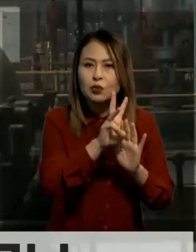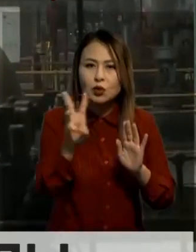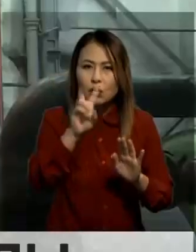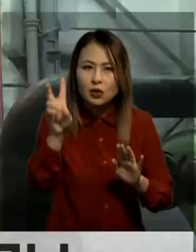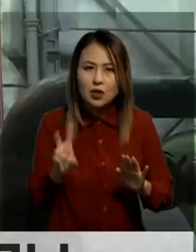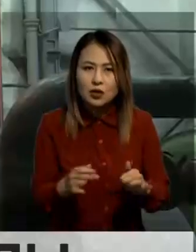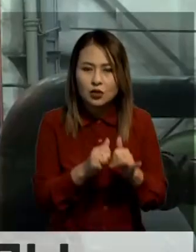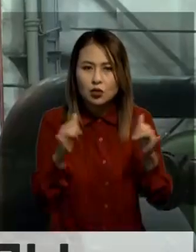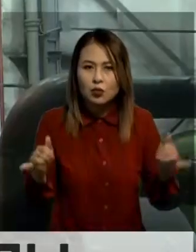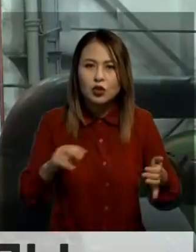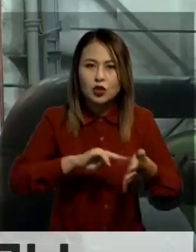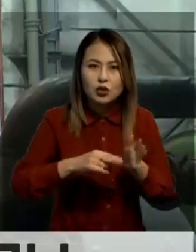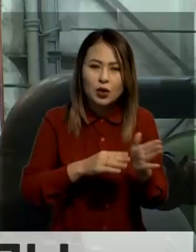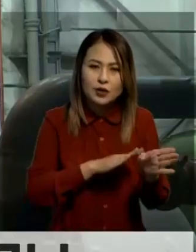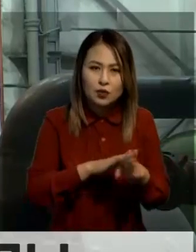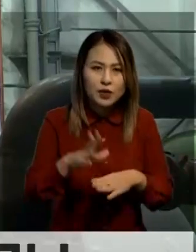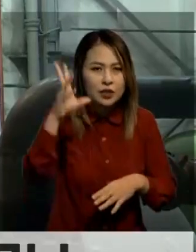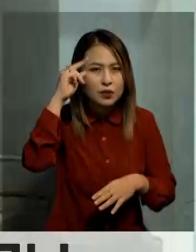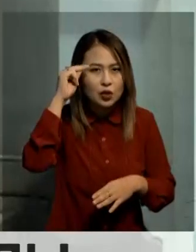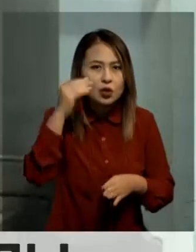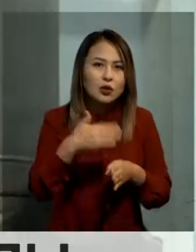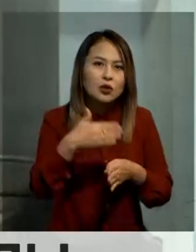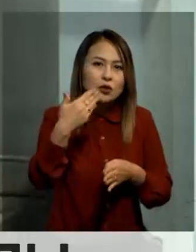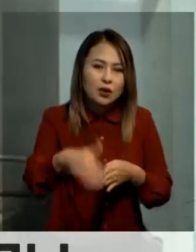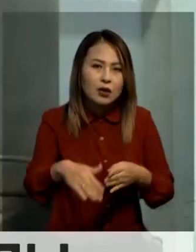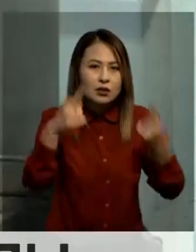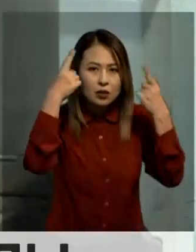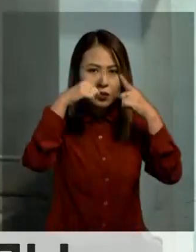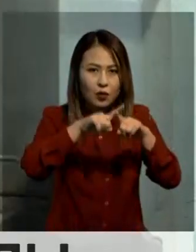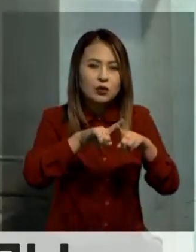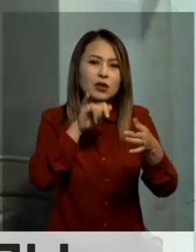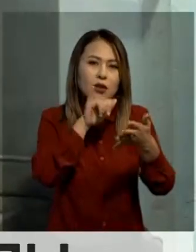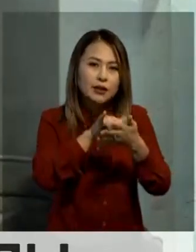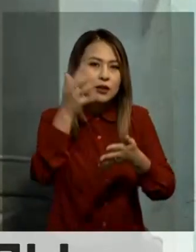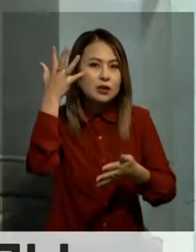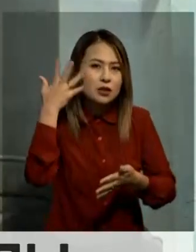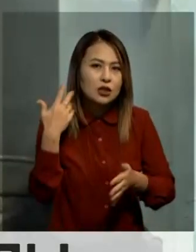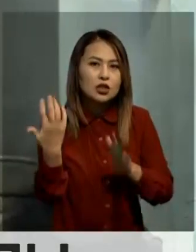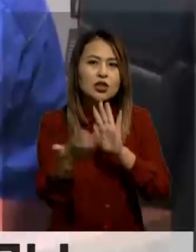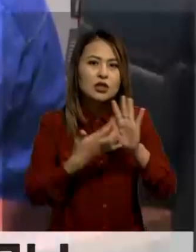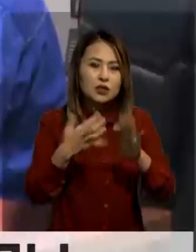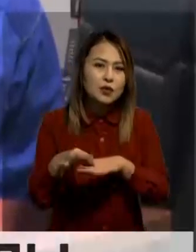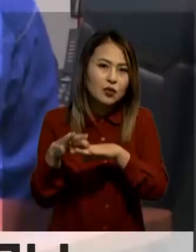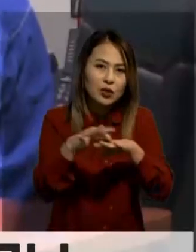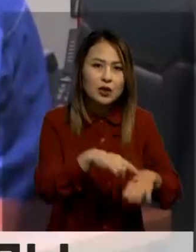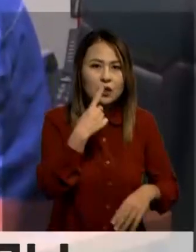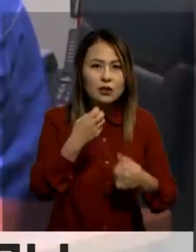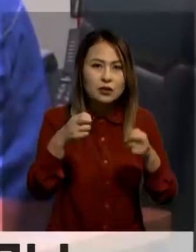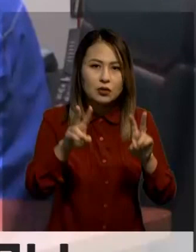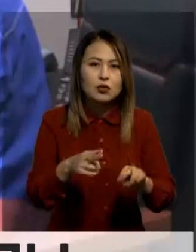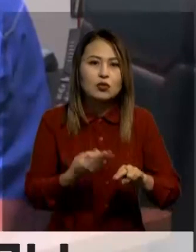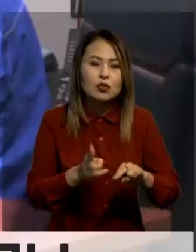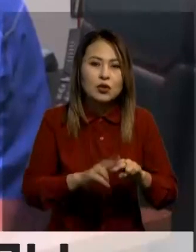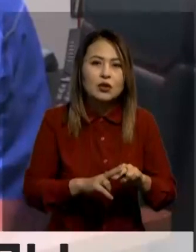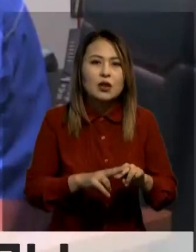100 миллион доллардан асатын жобаны жүзеге асыру мерзімінің кеше өлдеуіне технологиялық қондырғылардың дер кезінде жеткізілмеуі кедергі